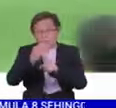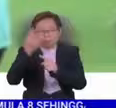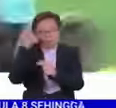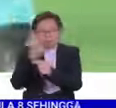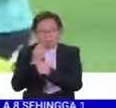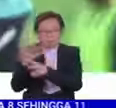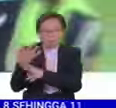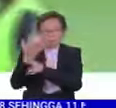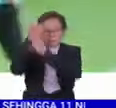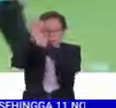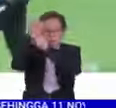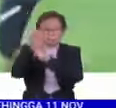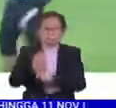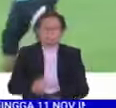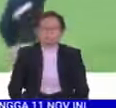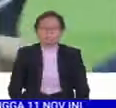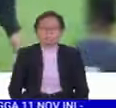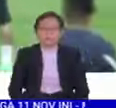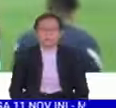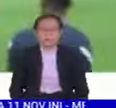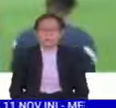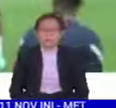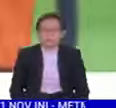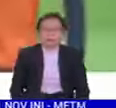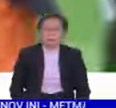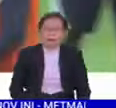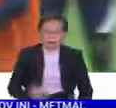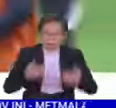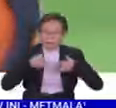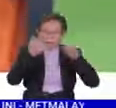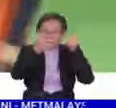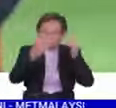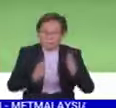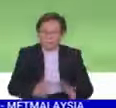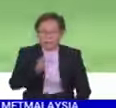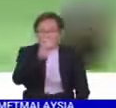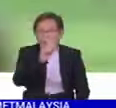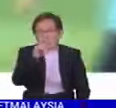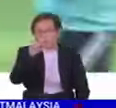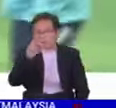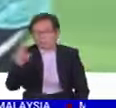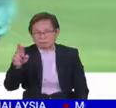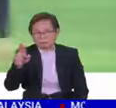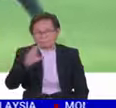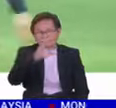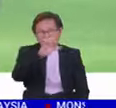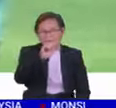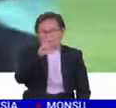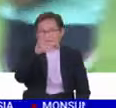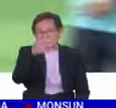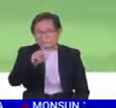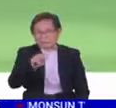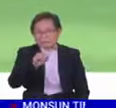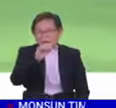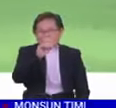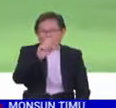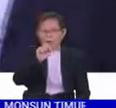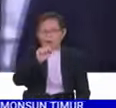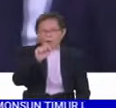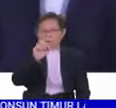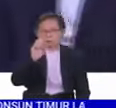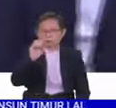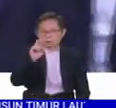kejuaraan. Junta serangan Perancis akan dibarisi Kylian Mbappe, Oliver Giroud, Karim Benzema, Kingsley Coman, Ousmane